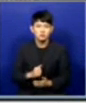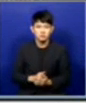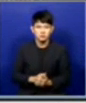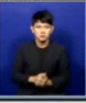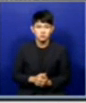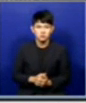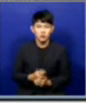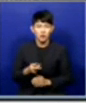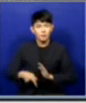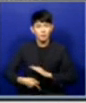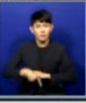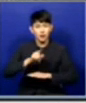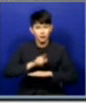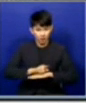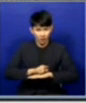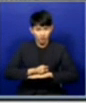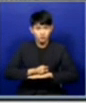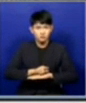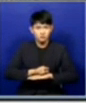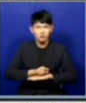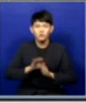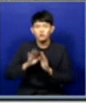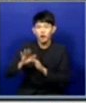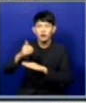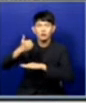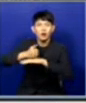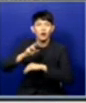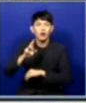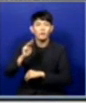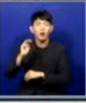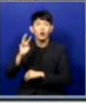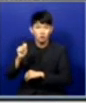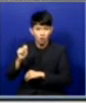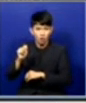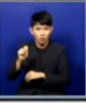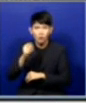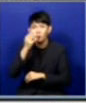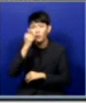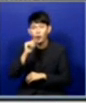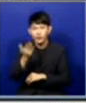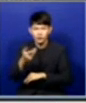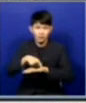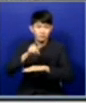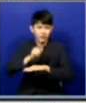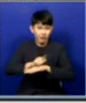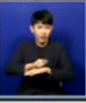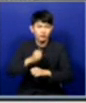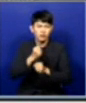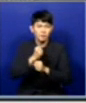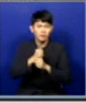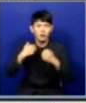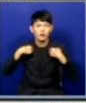ท่านประธานผ่านไปถึงท่านรัฐมนตรีค่ะและท่านประธานเองก็เป็นข้าราชการเก่าม